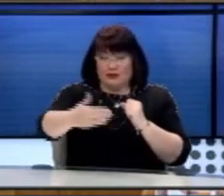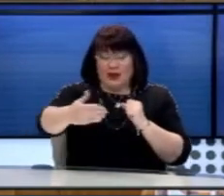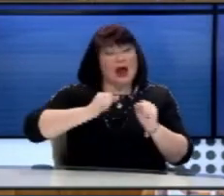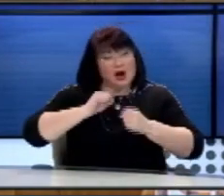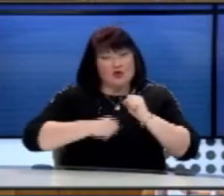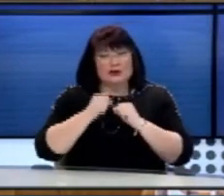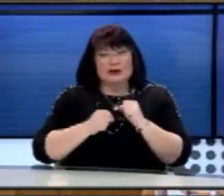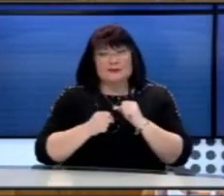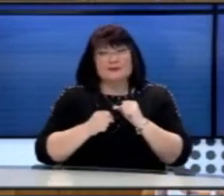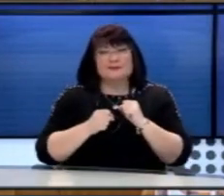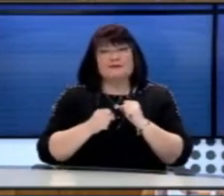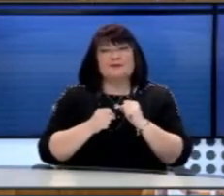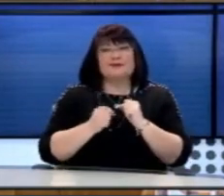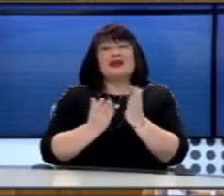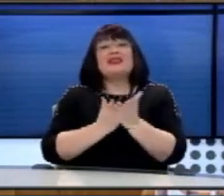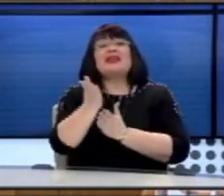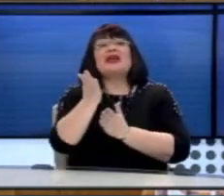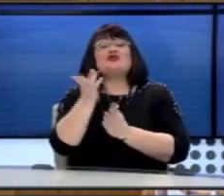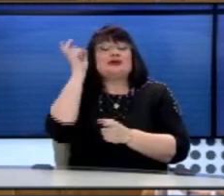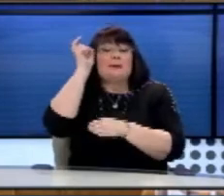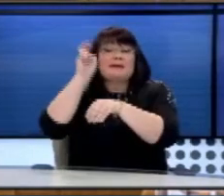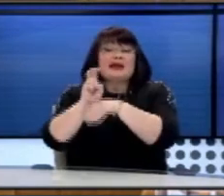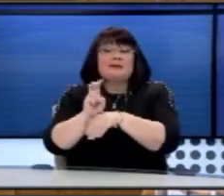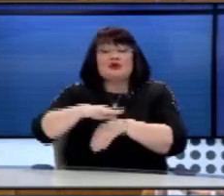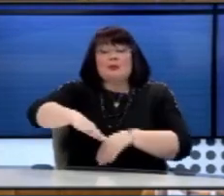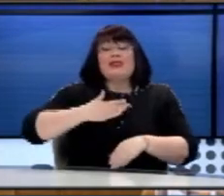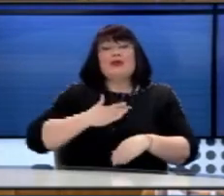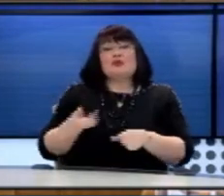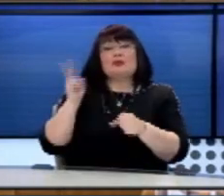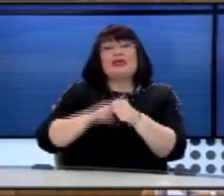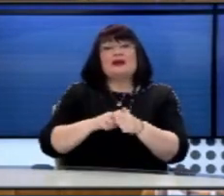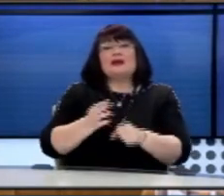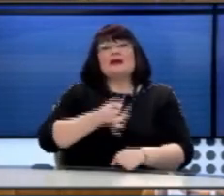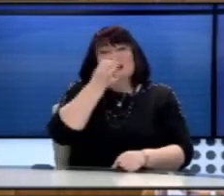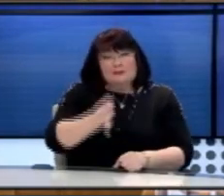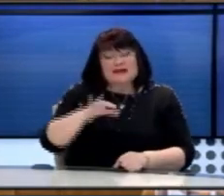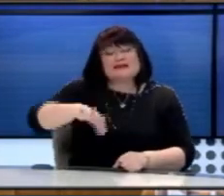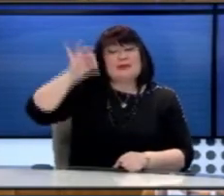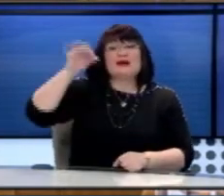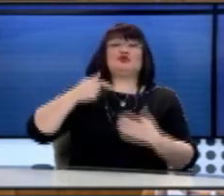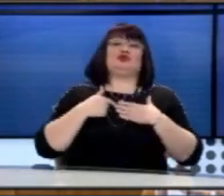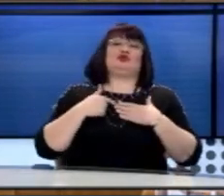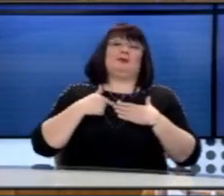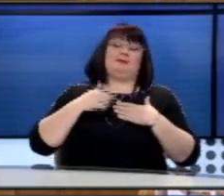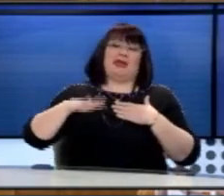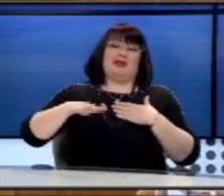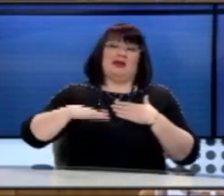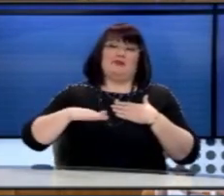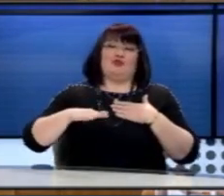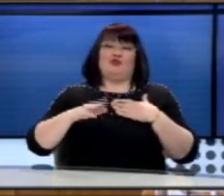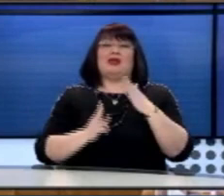μας για τη δικαίωση της μνήμης του παιδιού μας, να αναφέρετε και την περίπτωσή του.